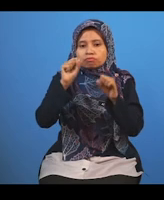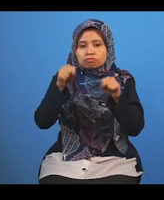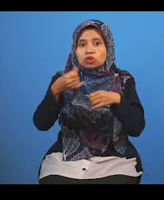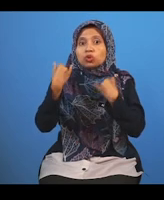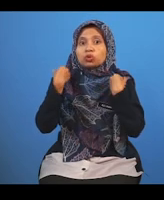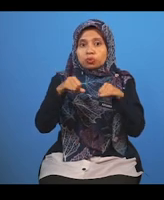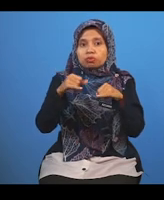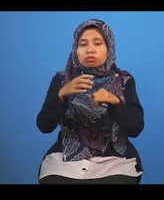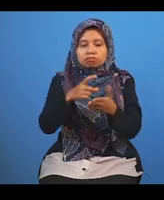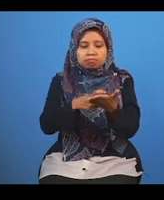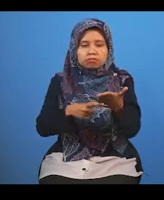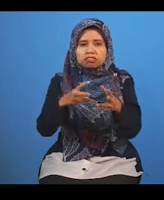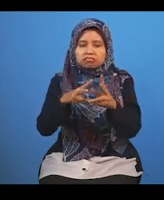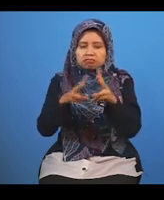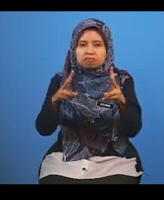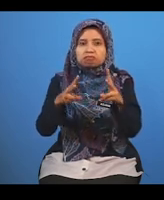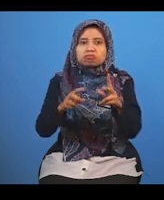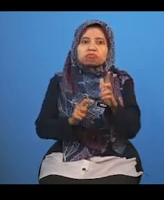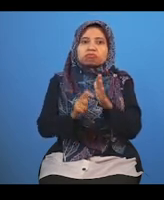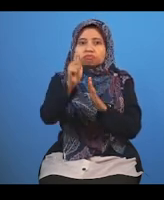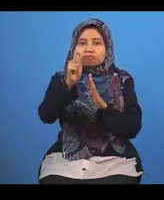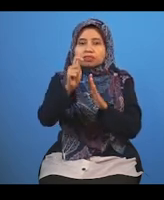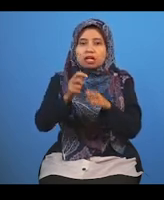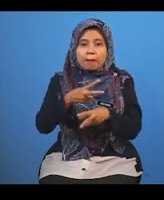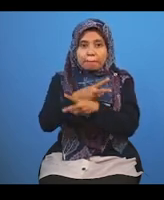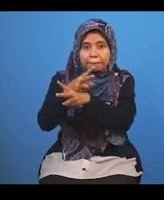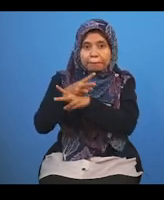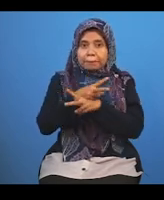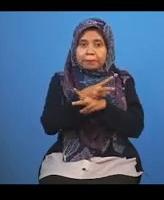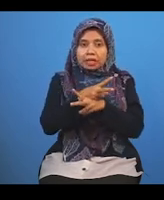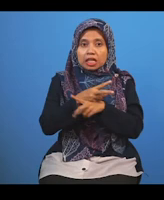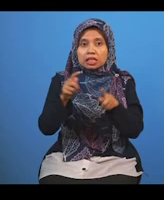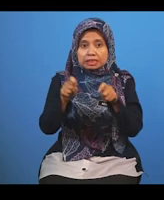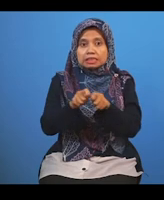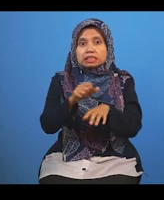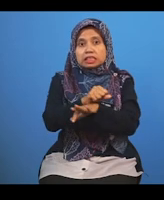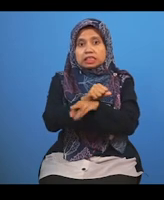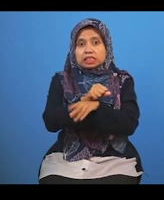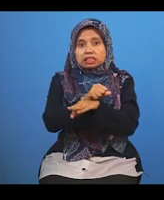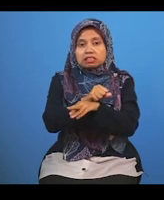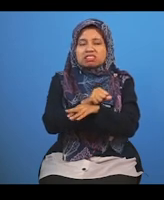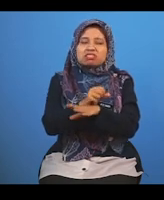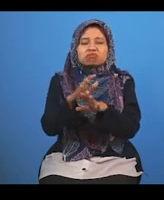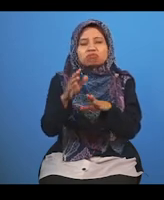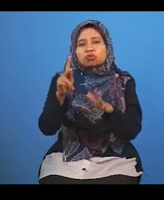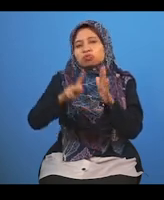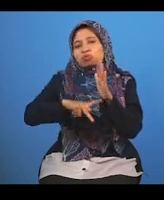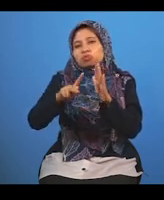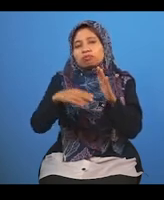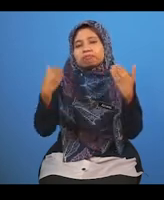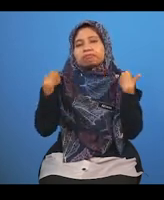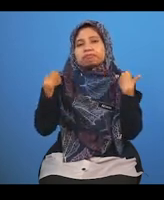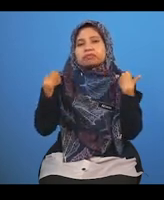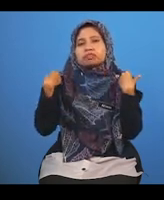harganya sangat tinggi di pasaran. Penternakan hidupan seperti serangga ini jarang diceburi kerana